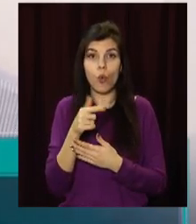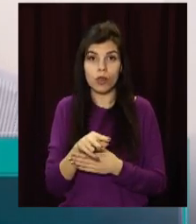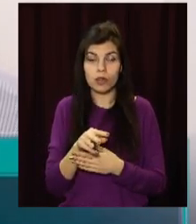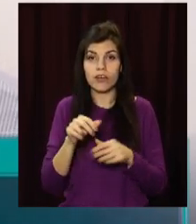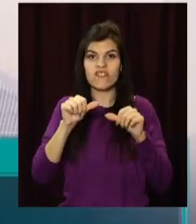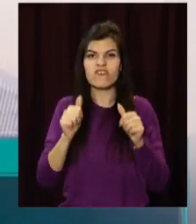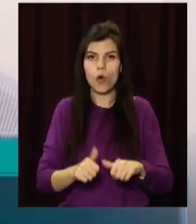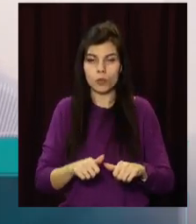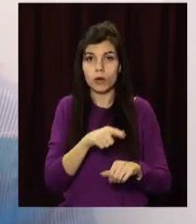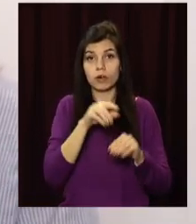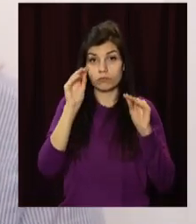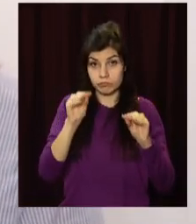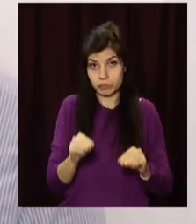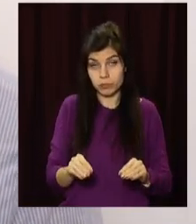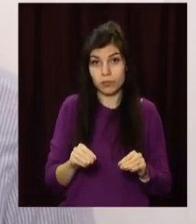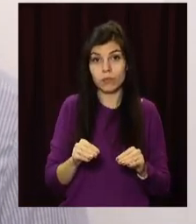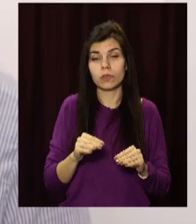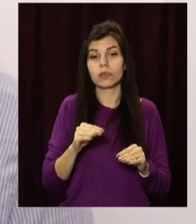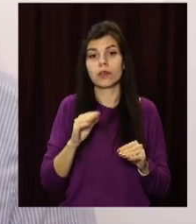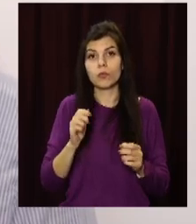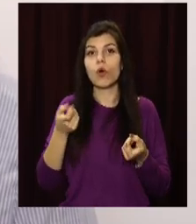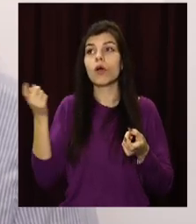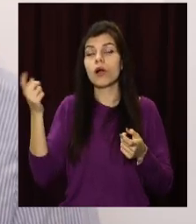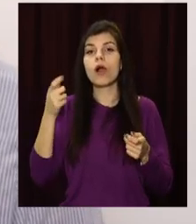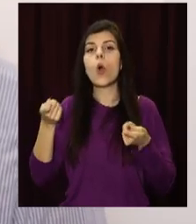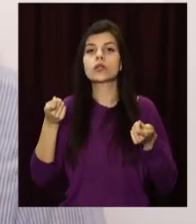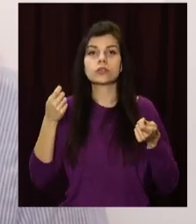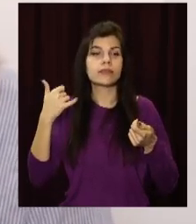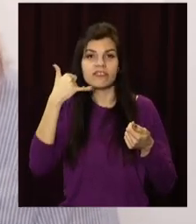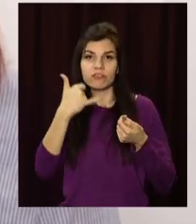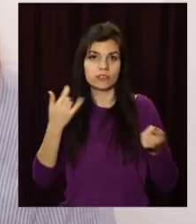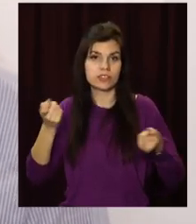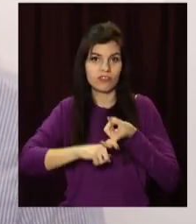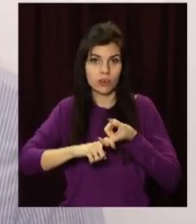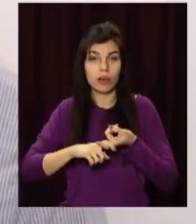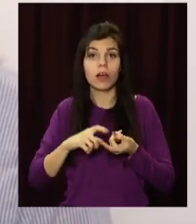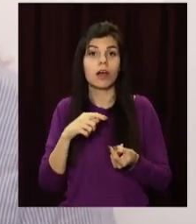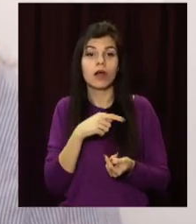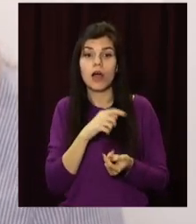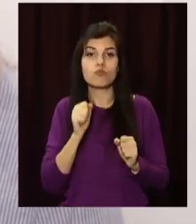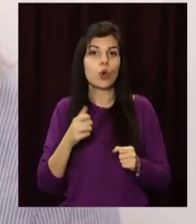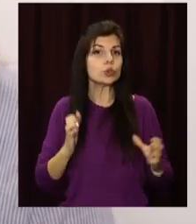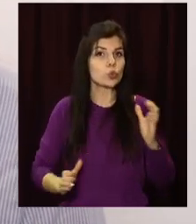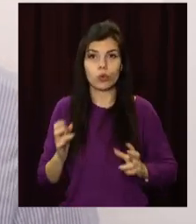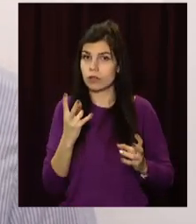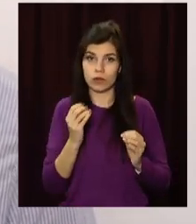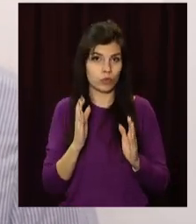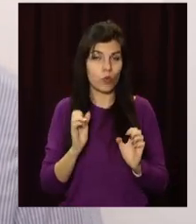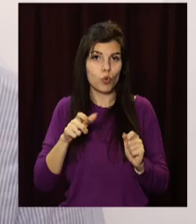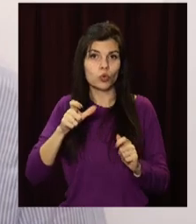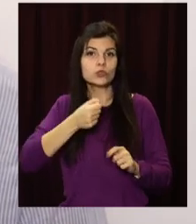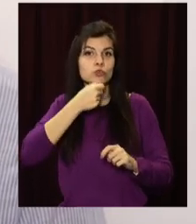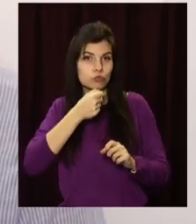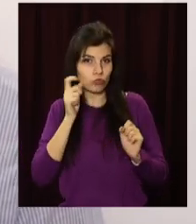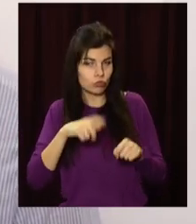зашифровані ці будівлі, а в певні загадки. Зареєструватися на захід дуже просто. На сторінці події у